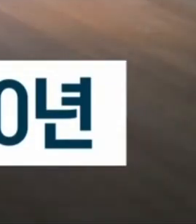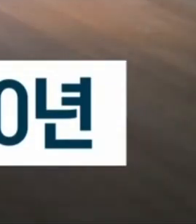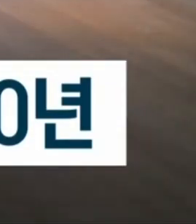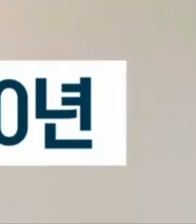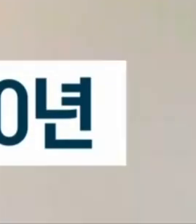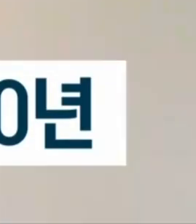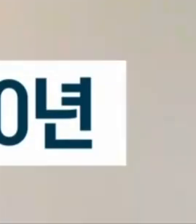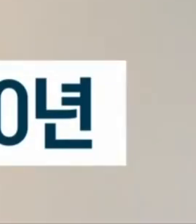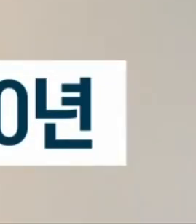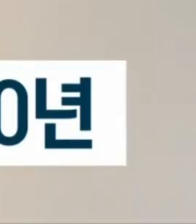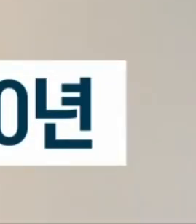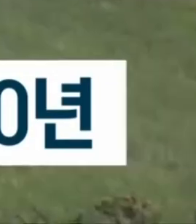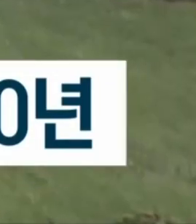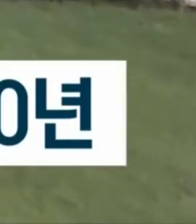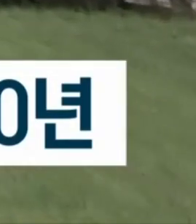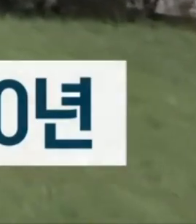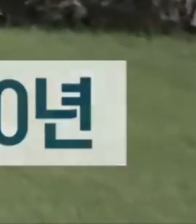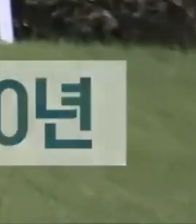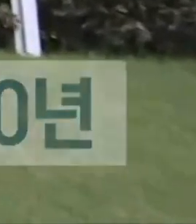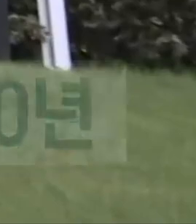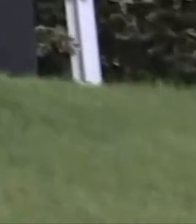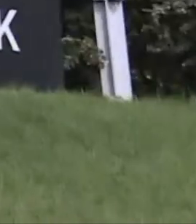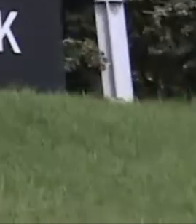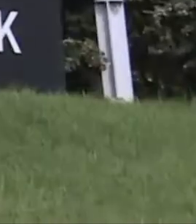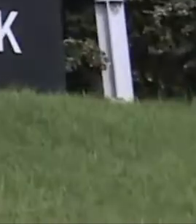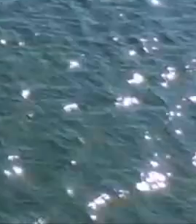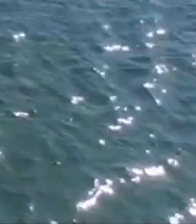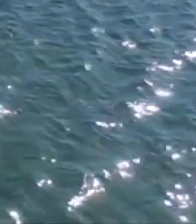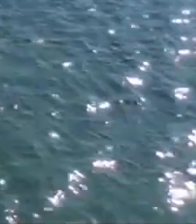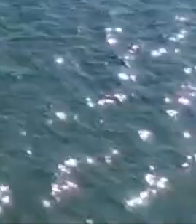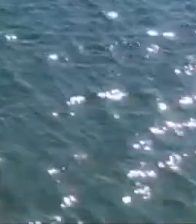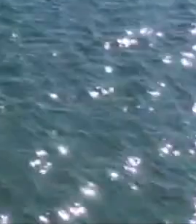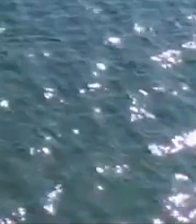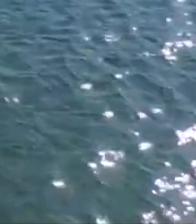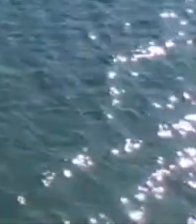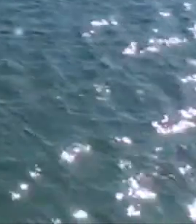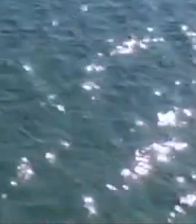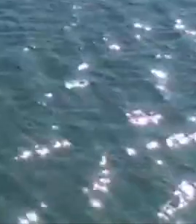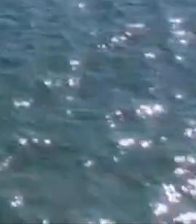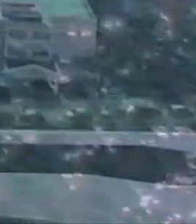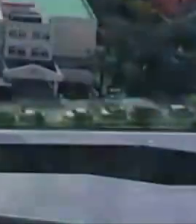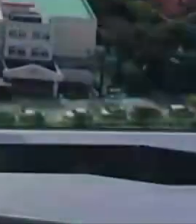문화예술의 저변을 한 단계 끌어올렸다는 평가를 받고 있습니다.